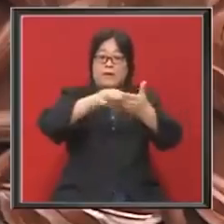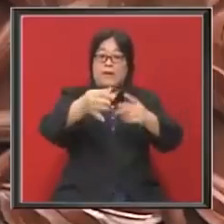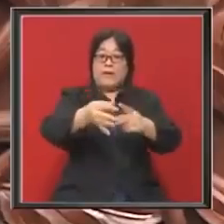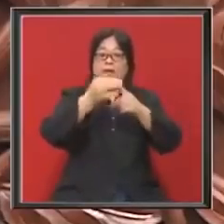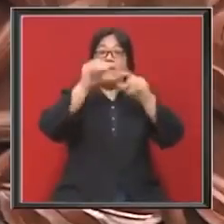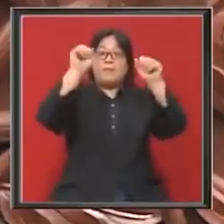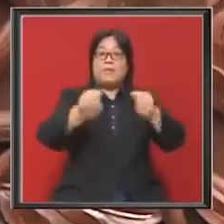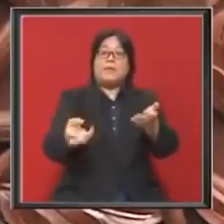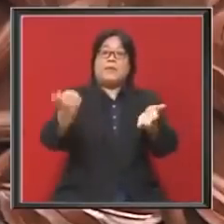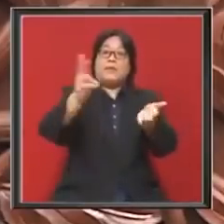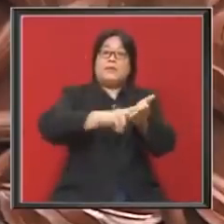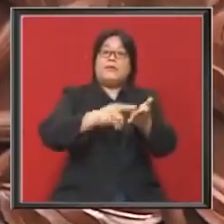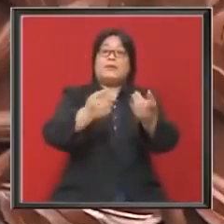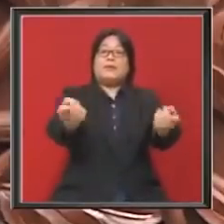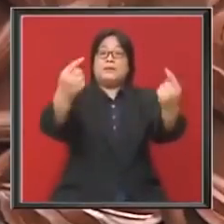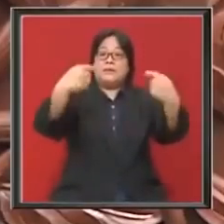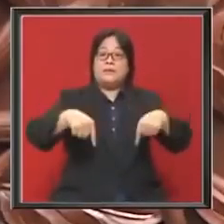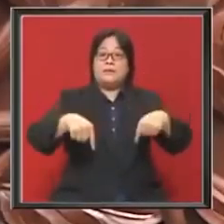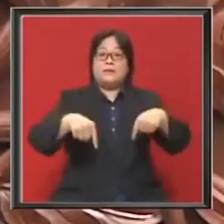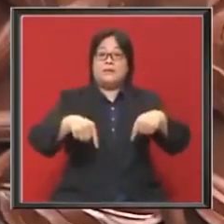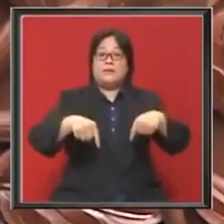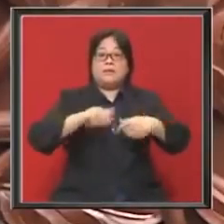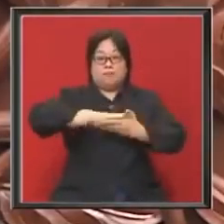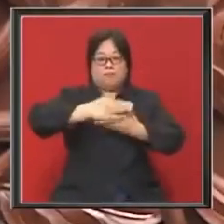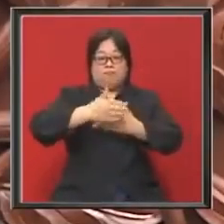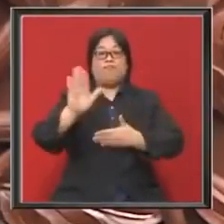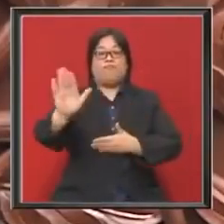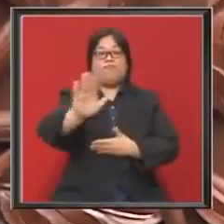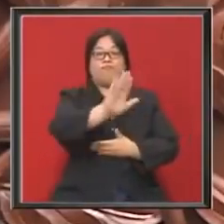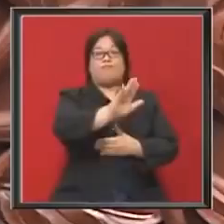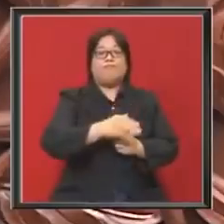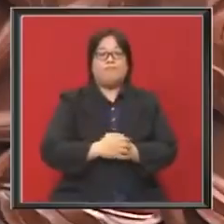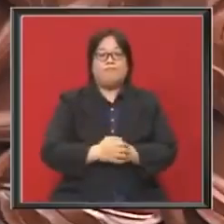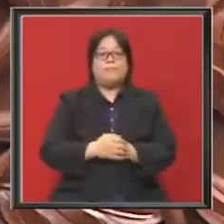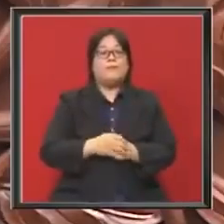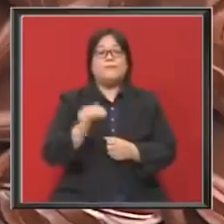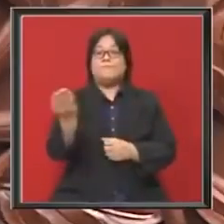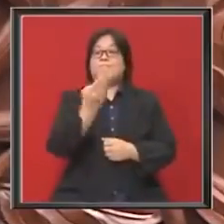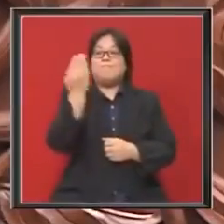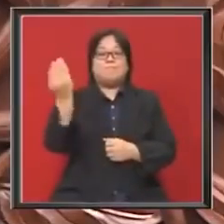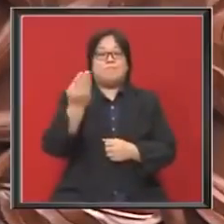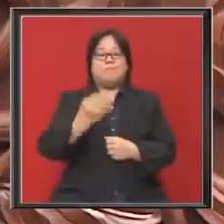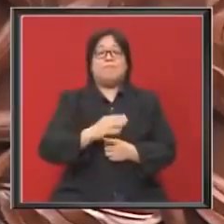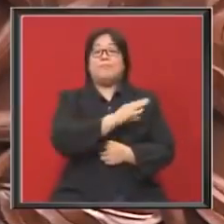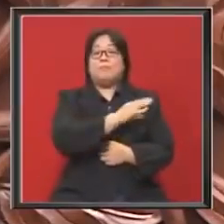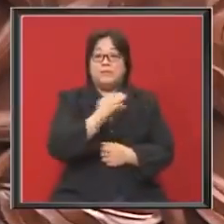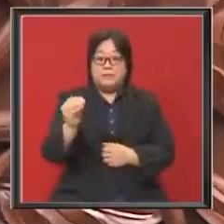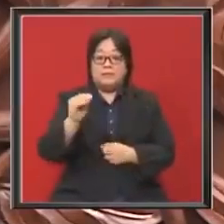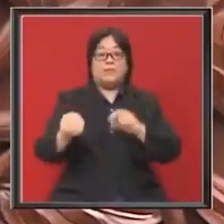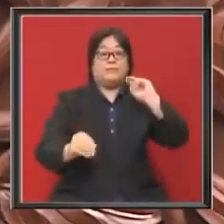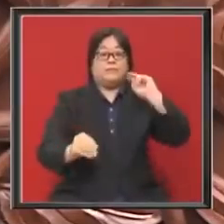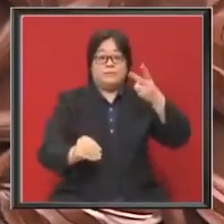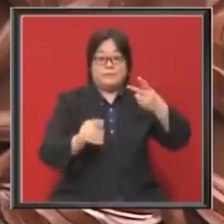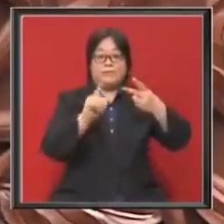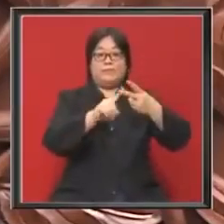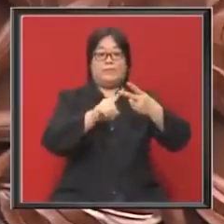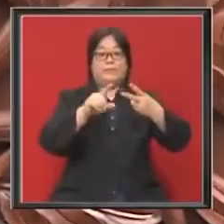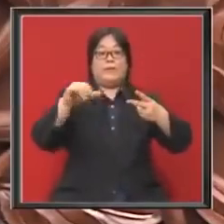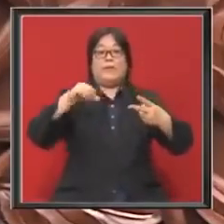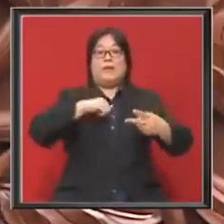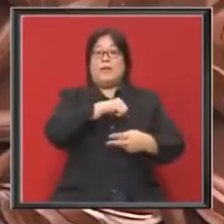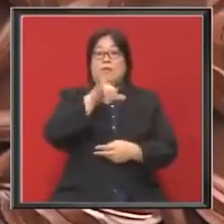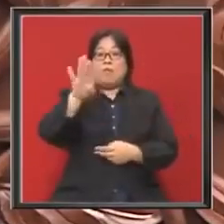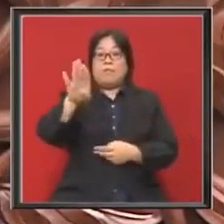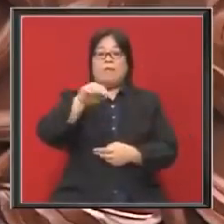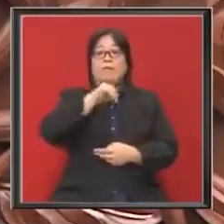tersebut boleh merekrut kan kehadiran di kompi thurible masing-masing seperti kebiasaan dan kedua kalian